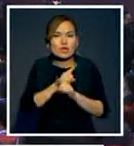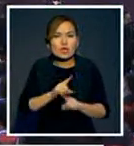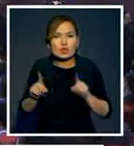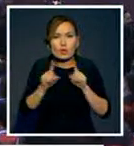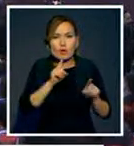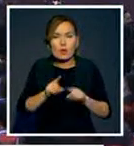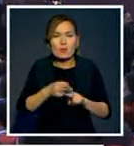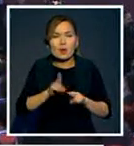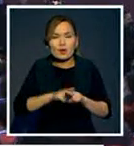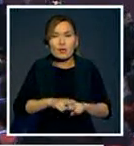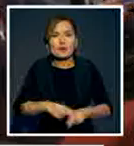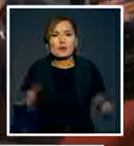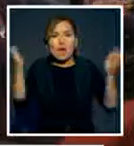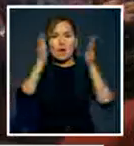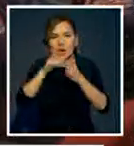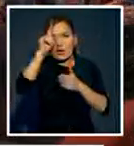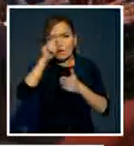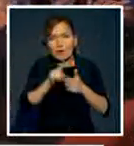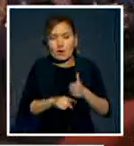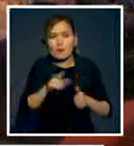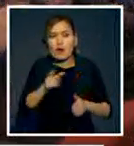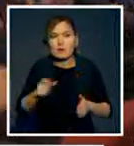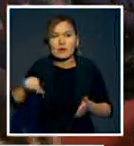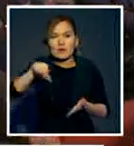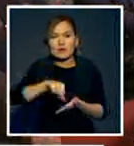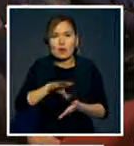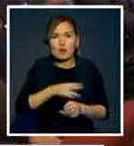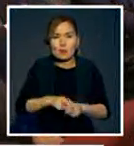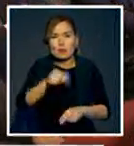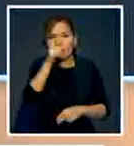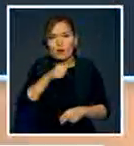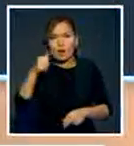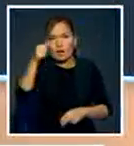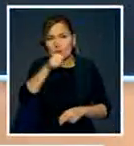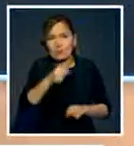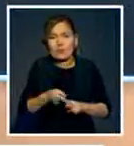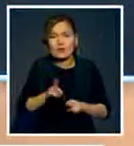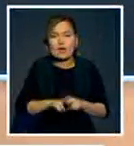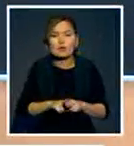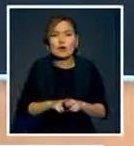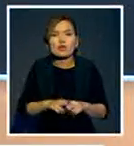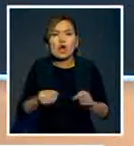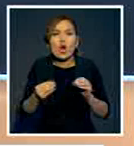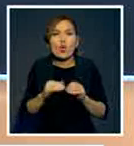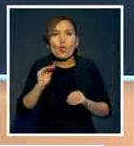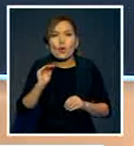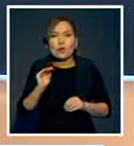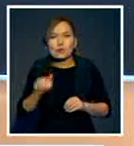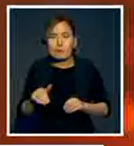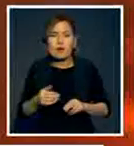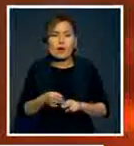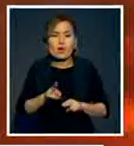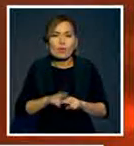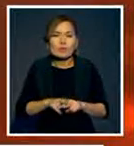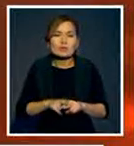форумына ел ағалары келіп, емен жарқын әңгіме құрды. Өкінішке орай, былтыр ғана шаңырақ көтерген 10 мың жұптың тең жартысы жылға